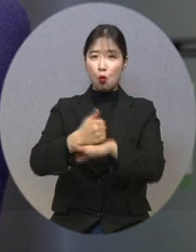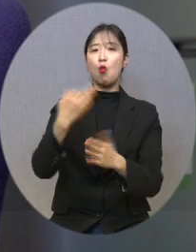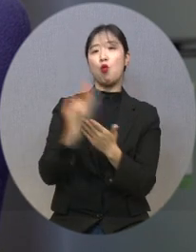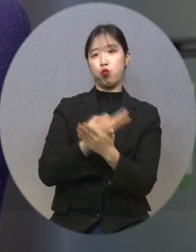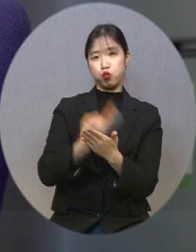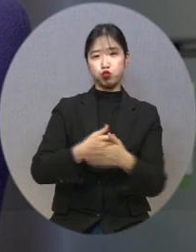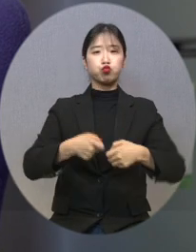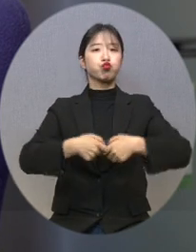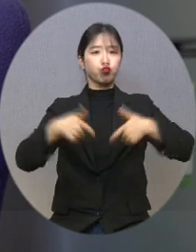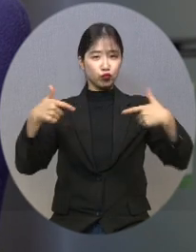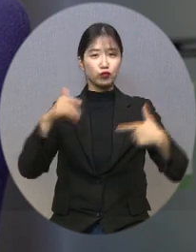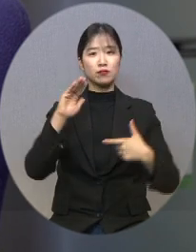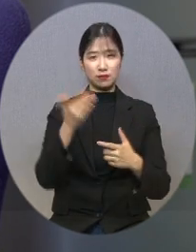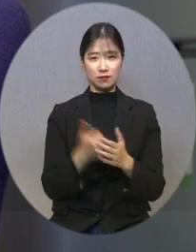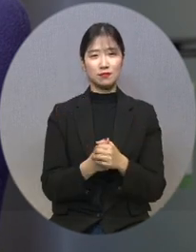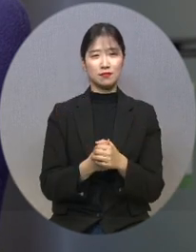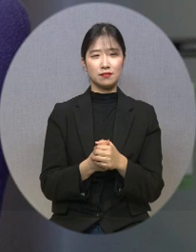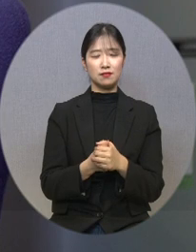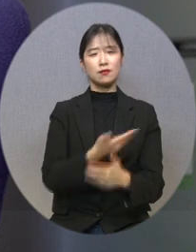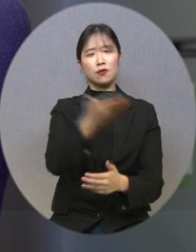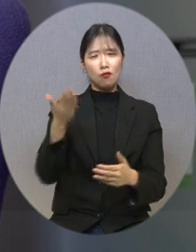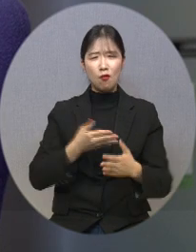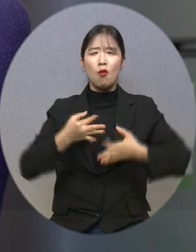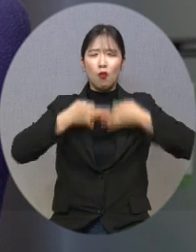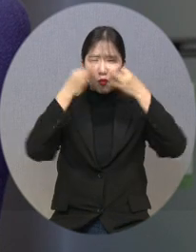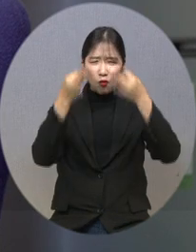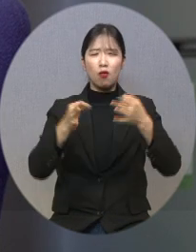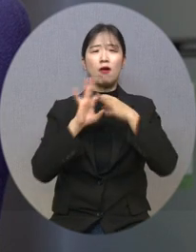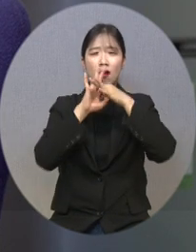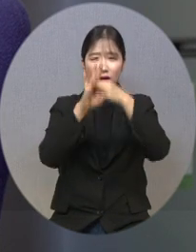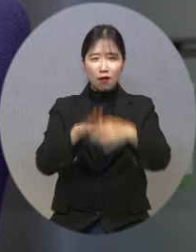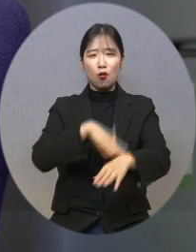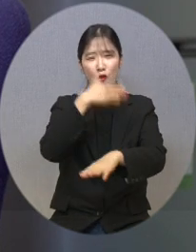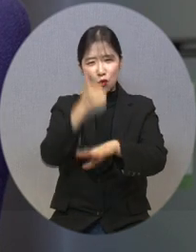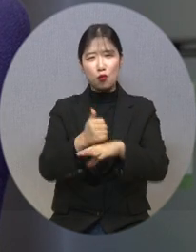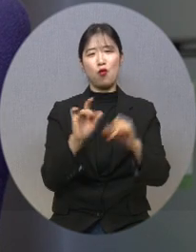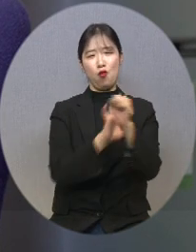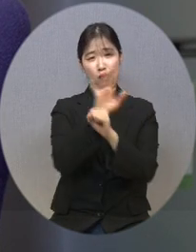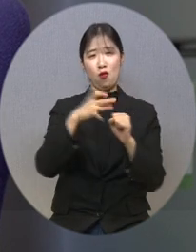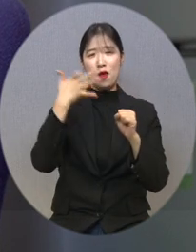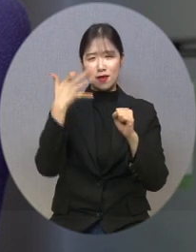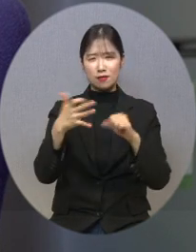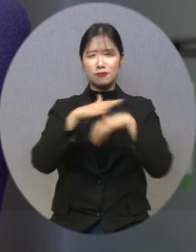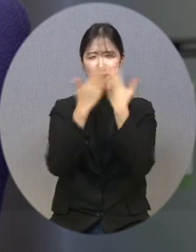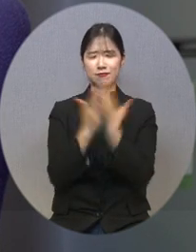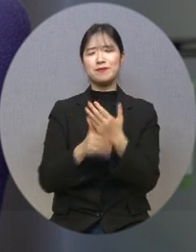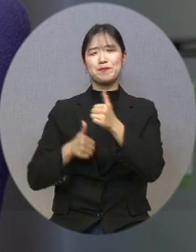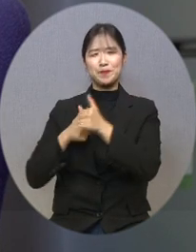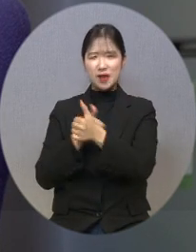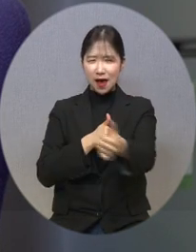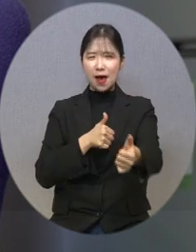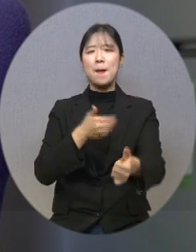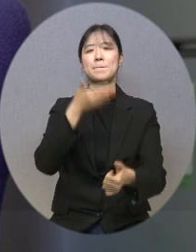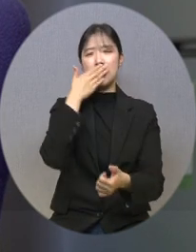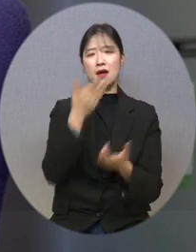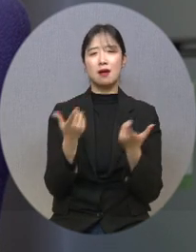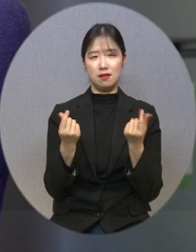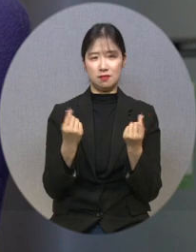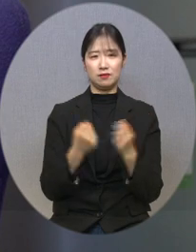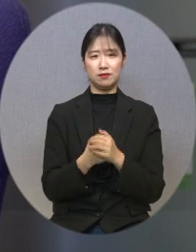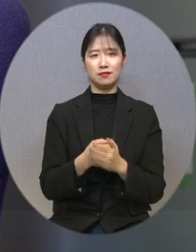수입이 늘어났답니다. 이렇게 노력하면 이 어려운 코로나19도 타파할 수 있다고